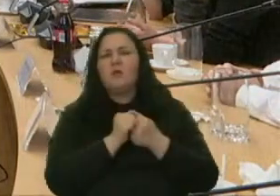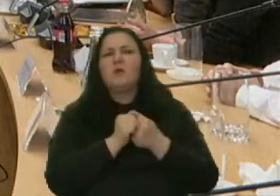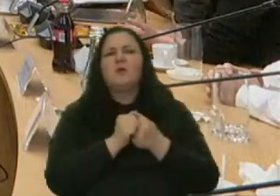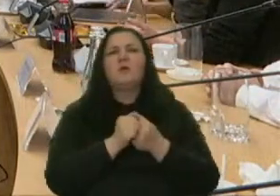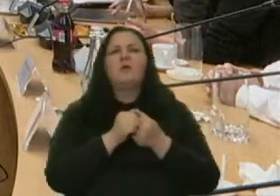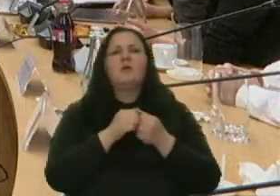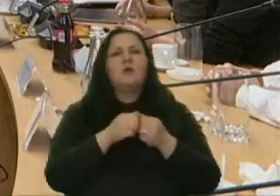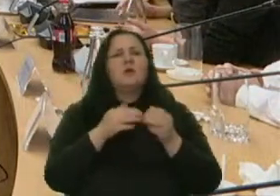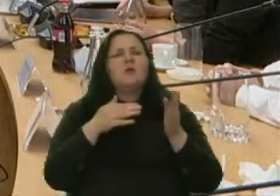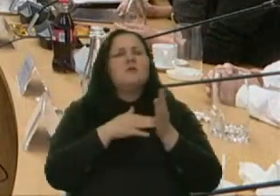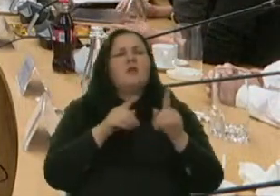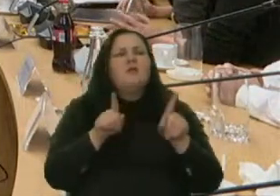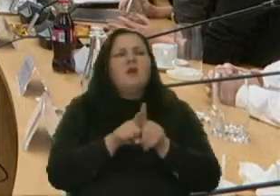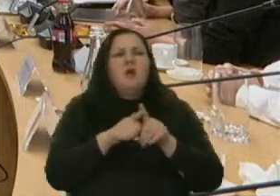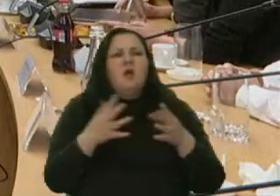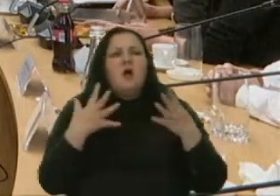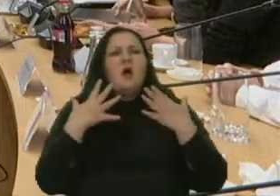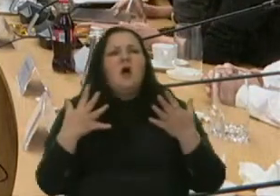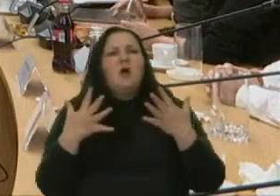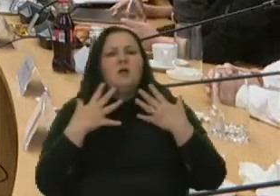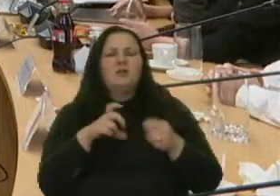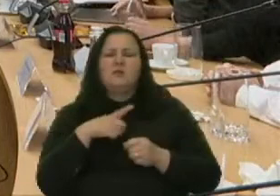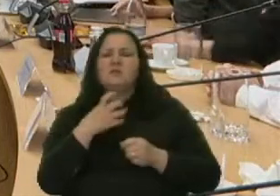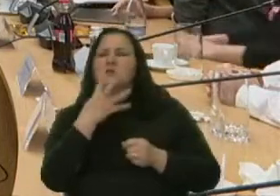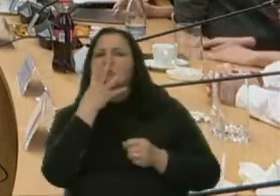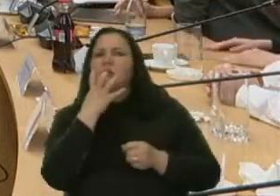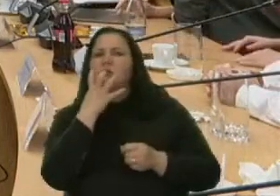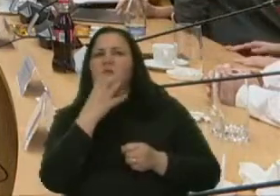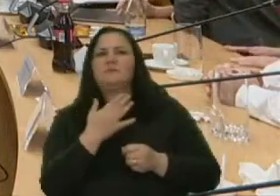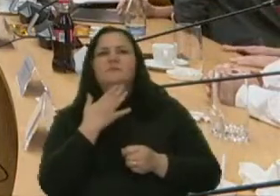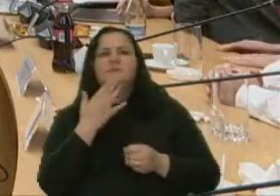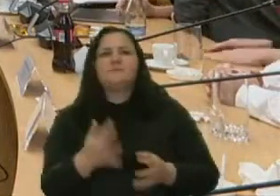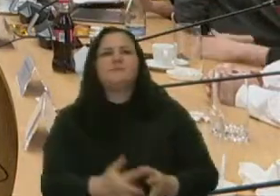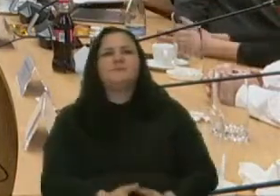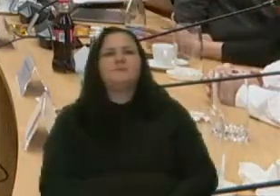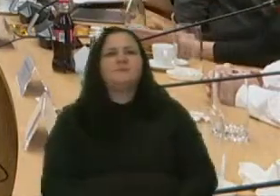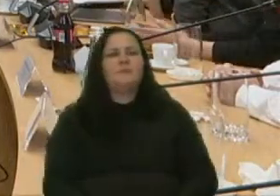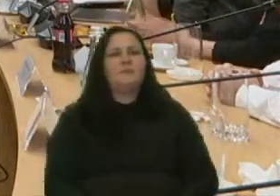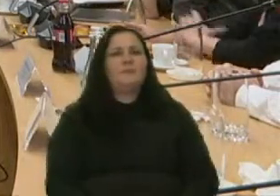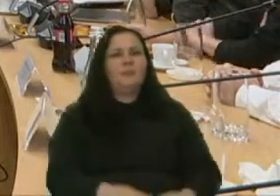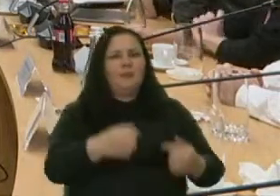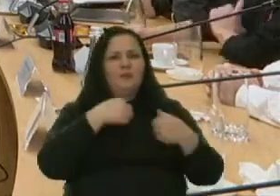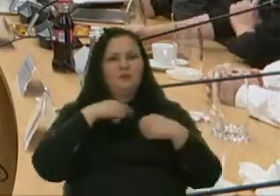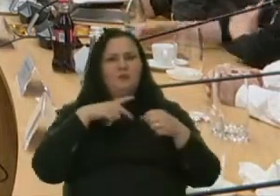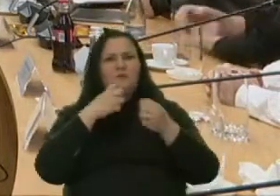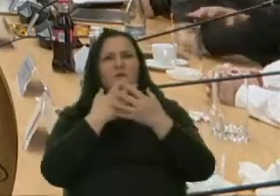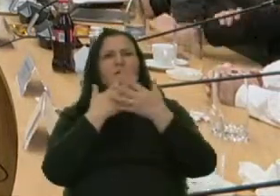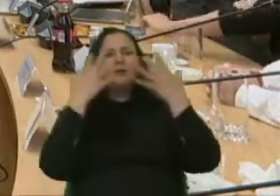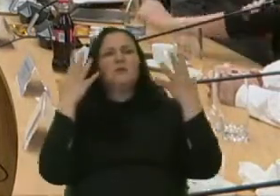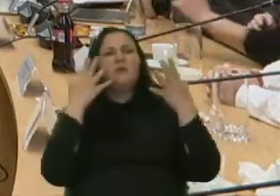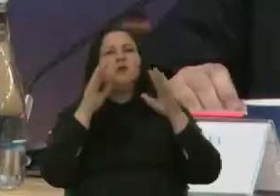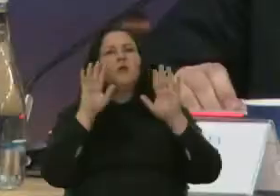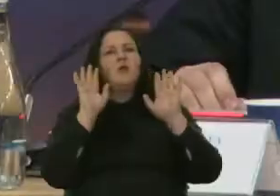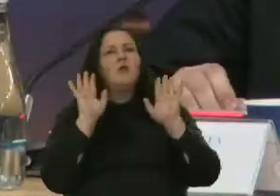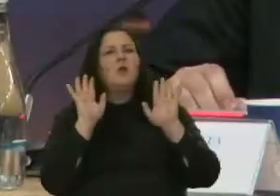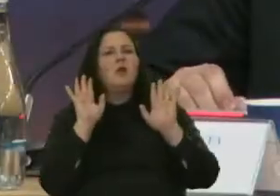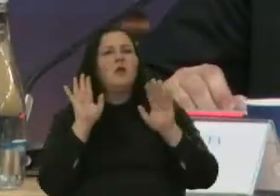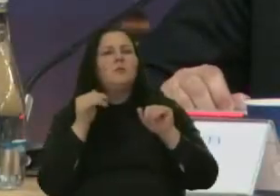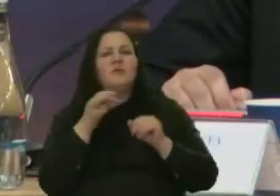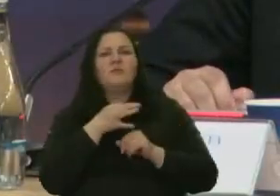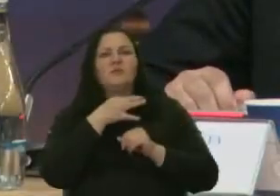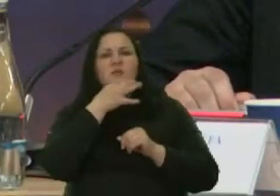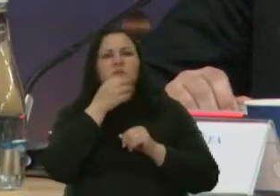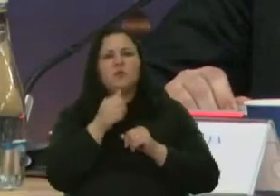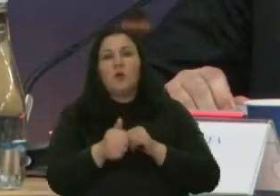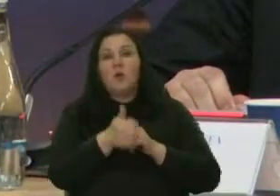ca de aer este trist Mulțumesc vut să fiu foarte clar am avut de obiectat la